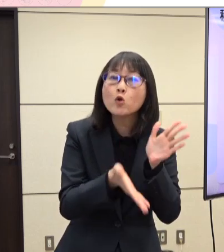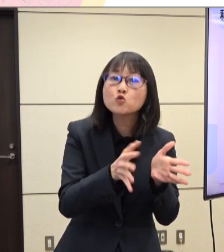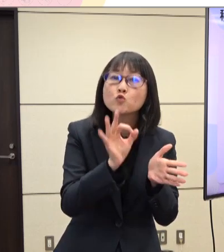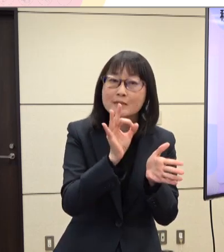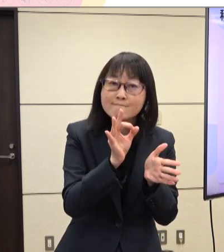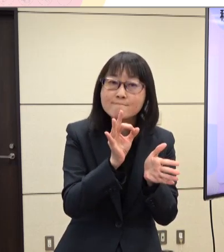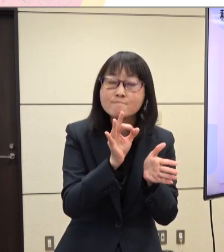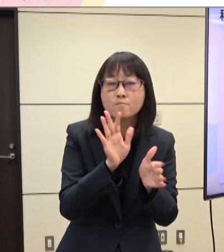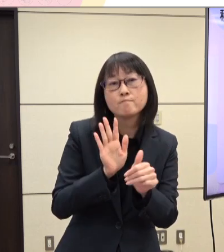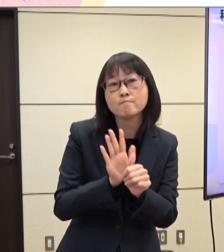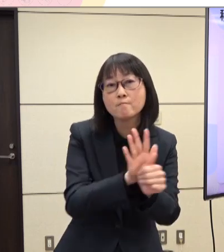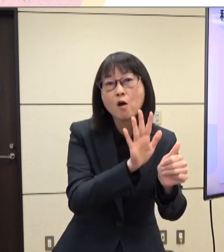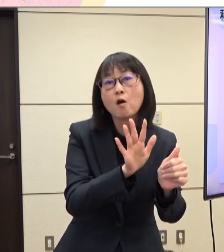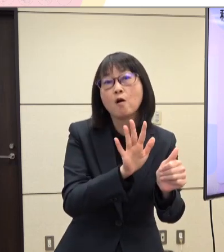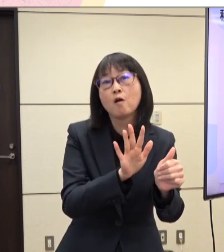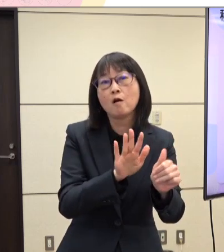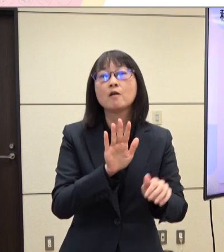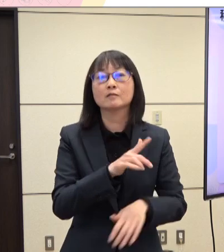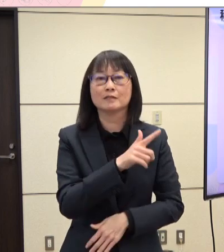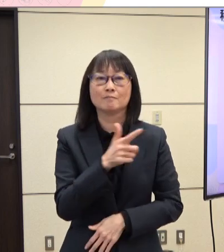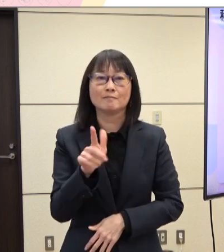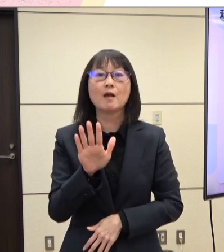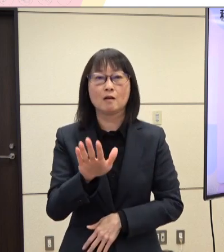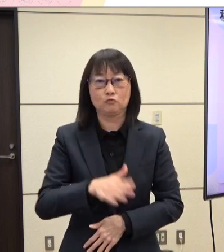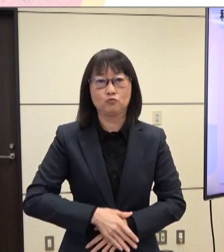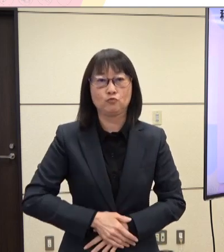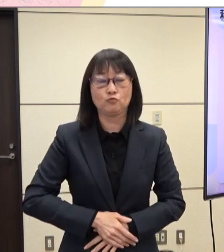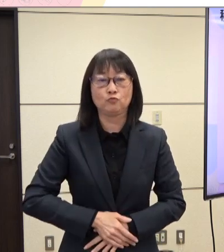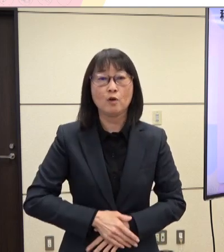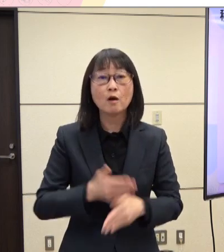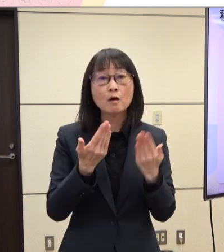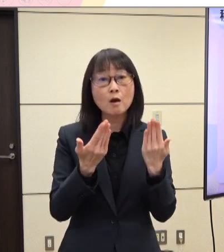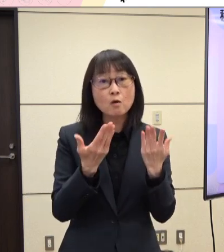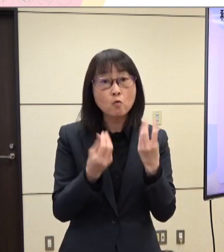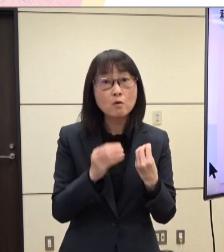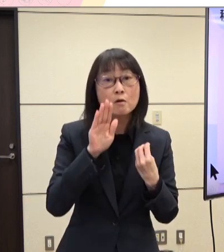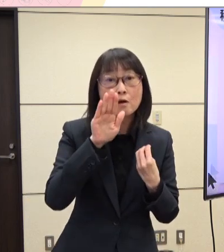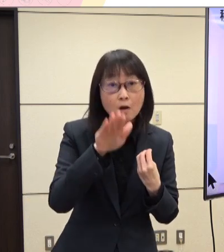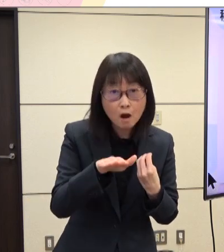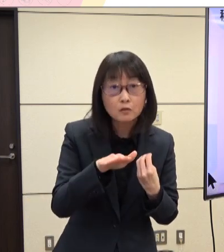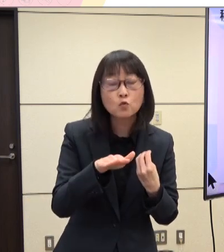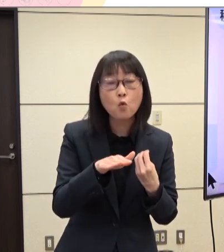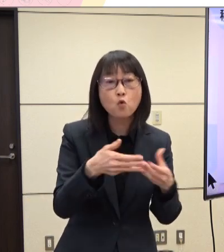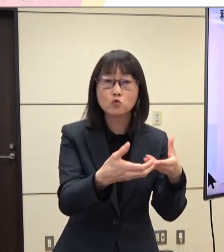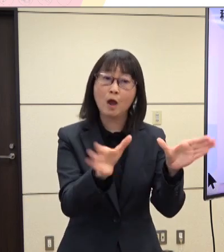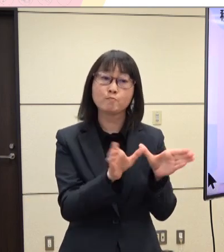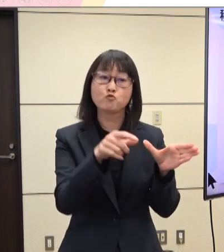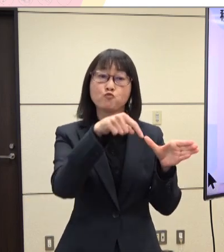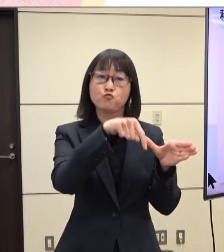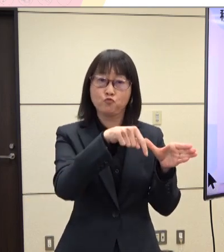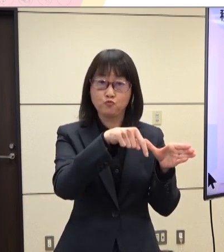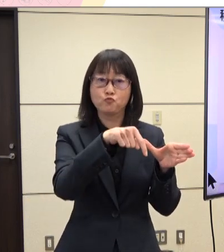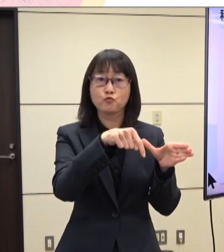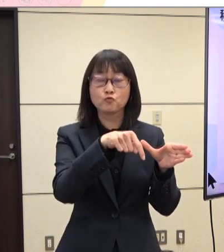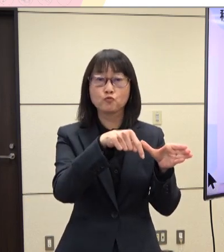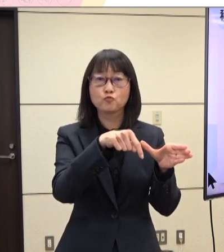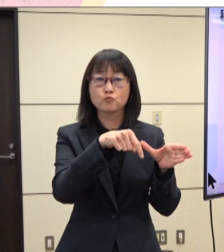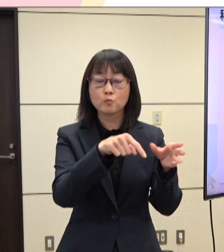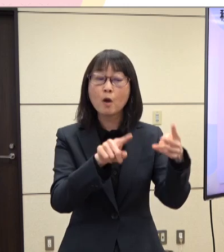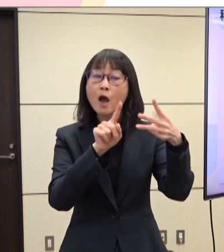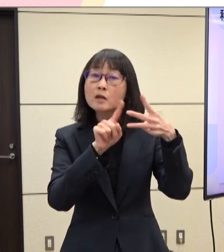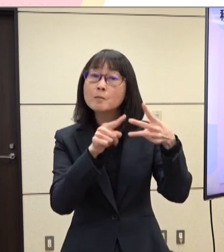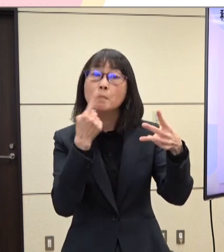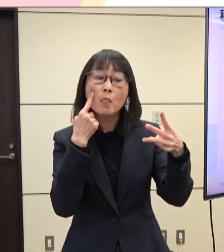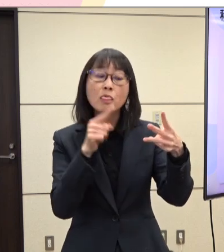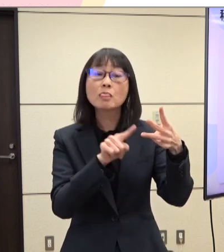このような取り扱いもしておりますし、放課後児童クラブの方もこのような第2子第3子以降の減額